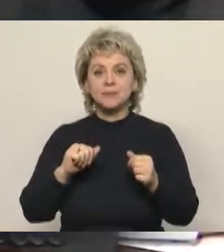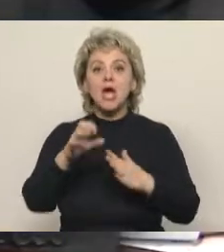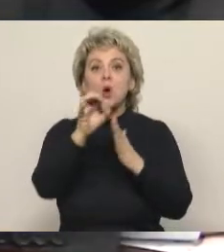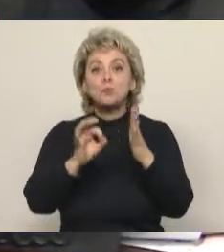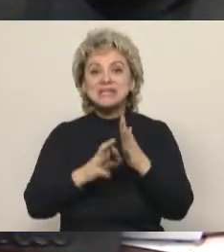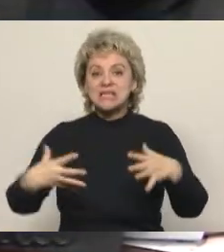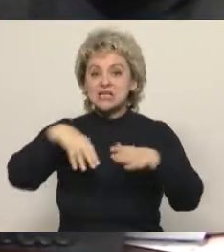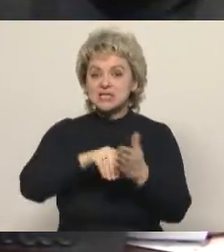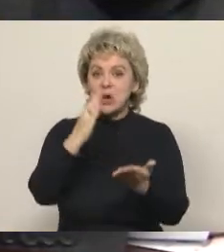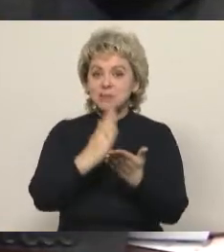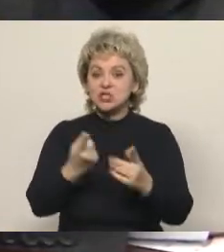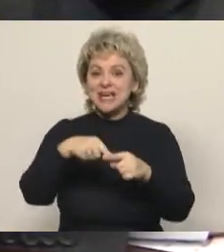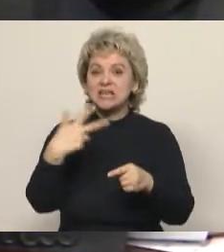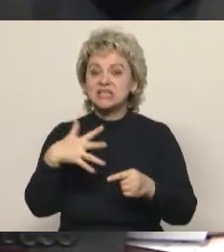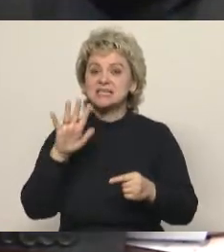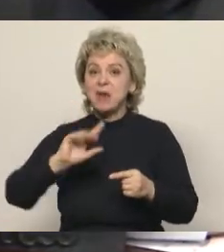Принципиальное значение имеет это